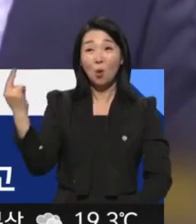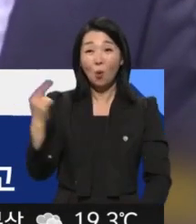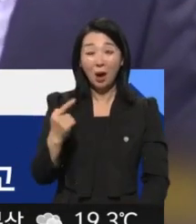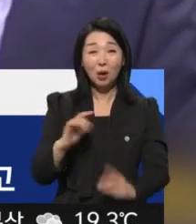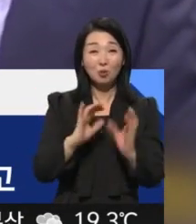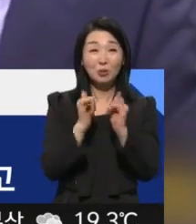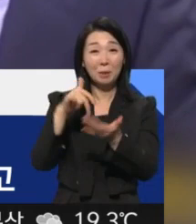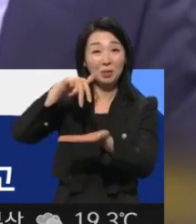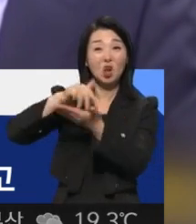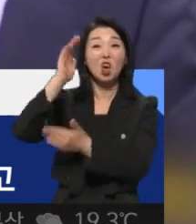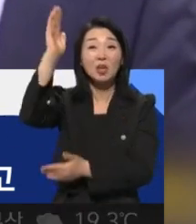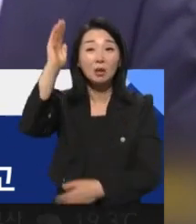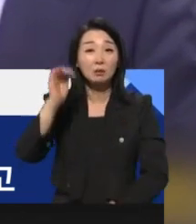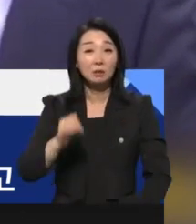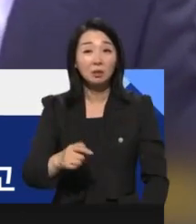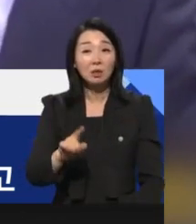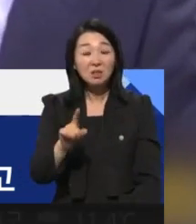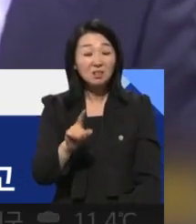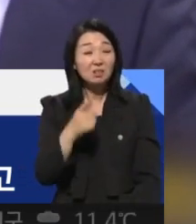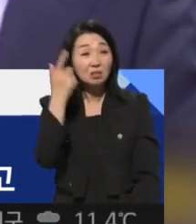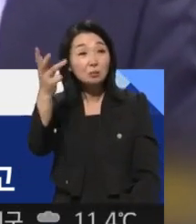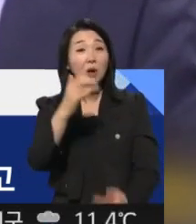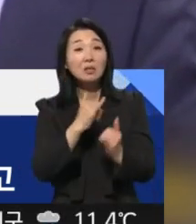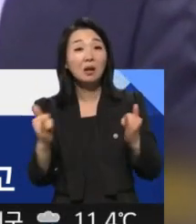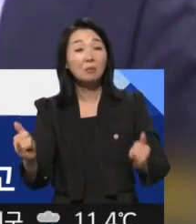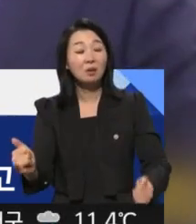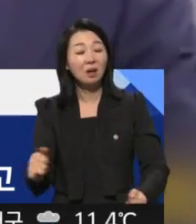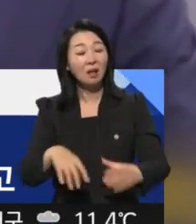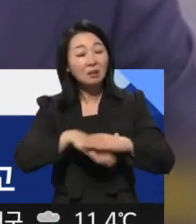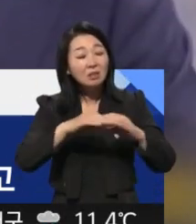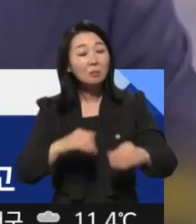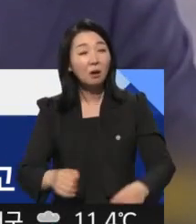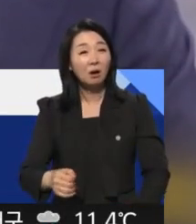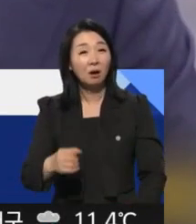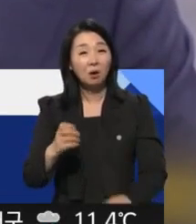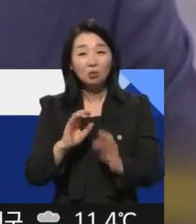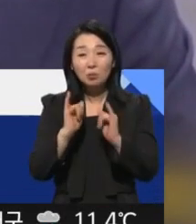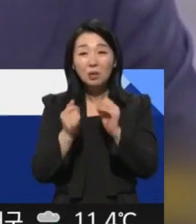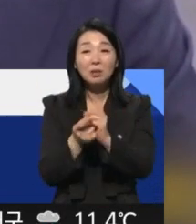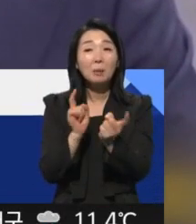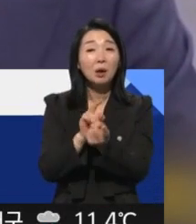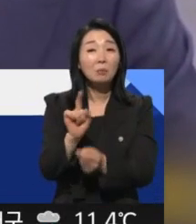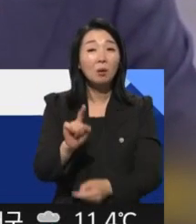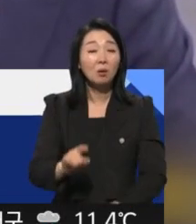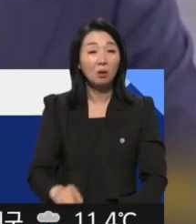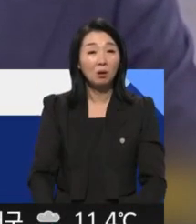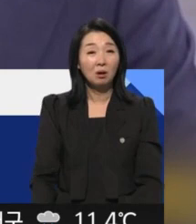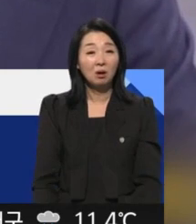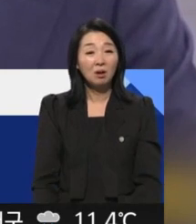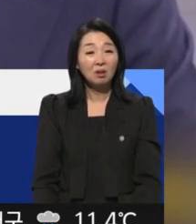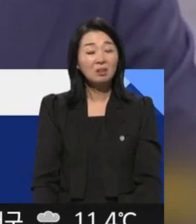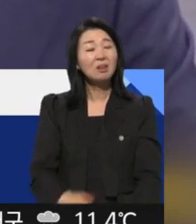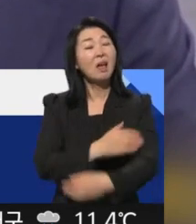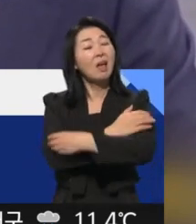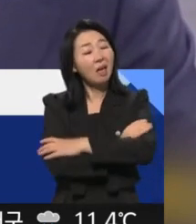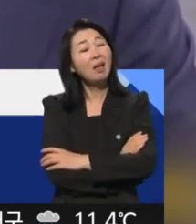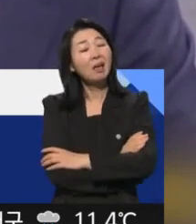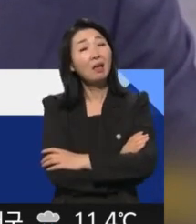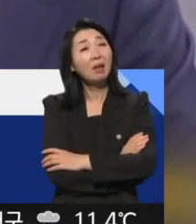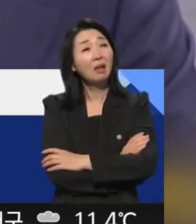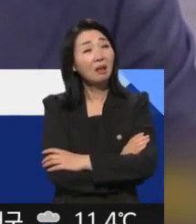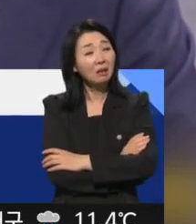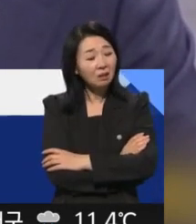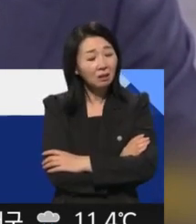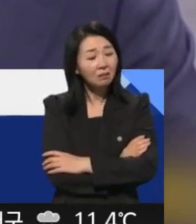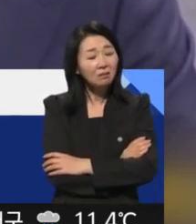국민들 앞에 섰는데 그걸 질문하는 분은 슬리퍼를 신고 국민을 대변한다면서 그렇게 서 있는 게 뭐 팔짱 낀 것까지는